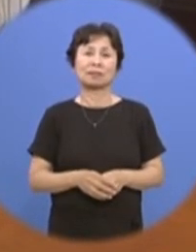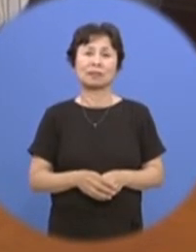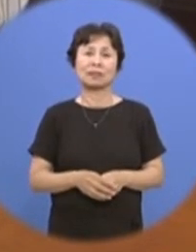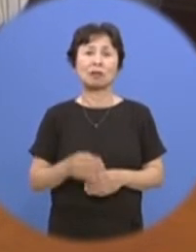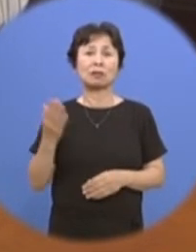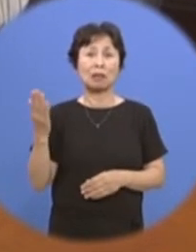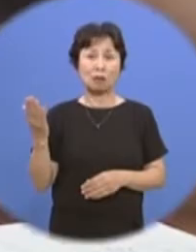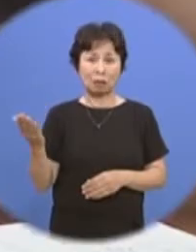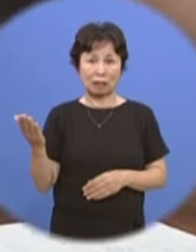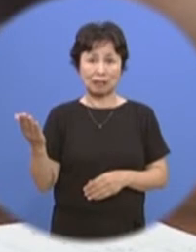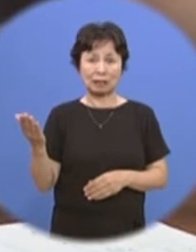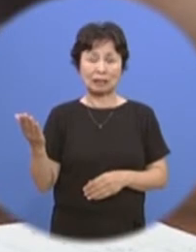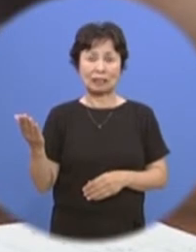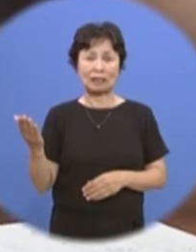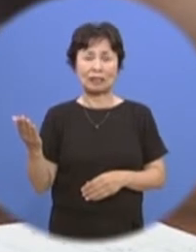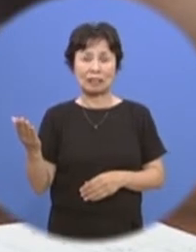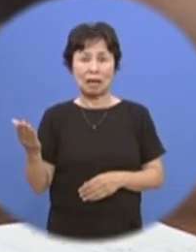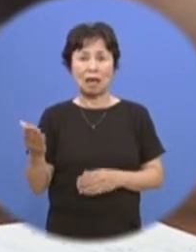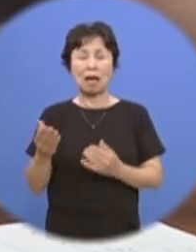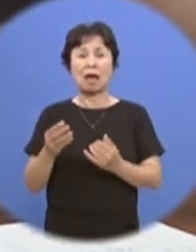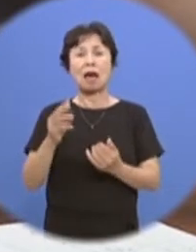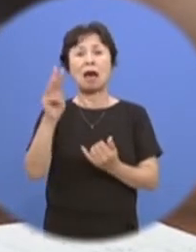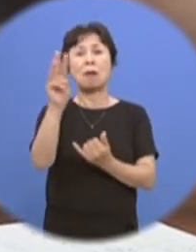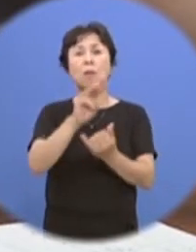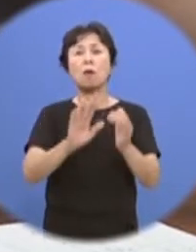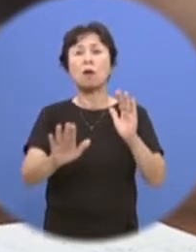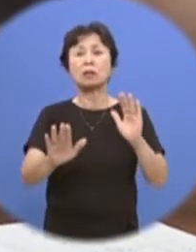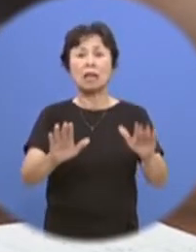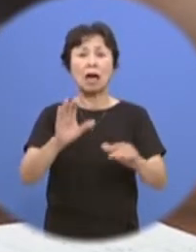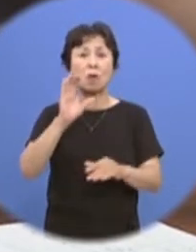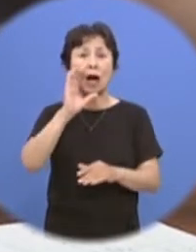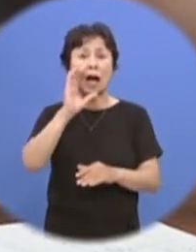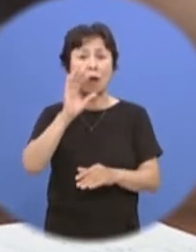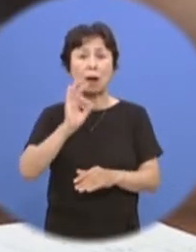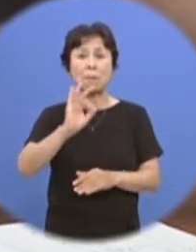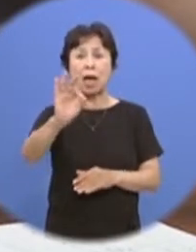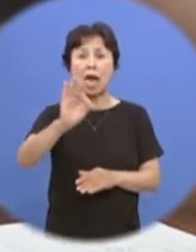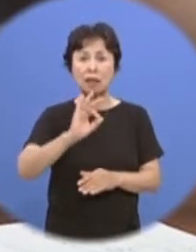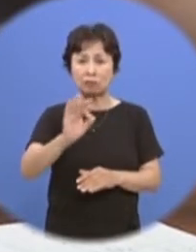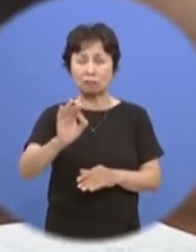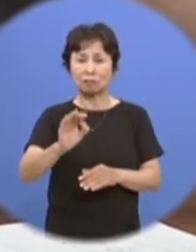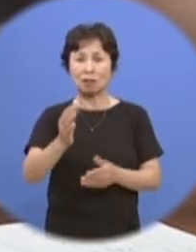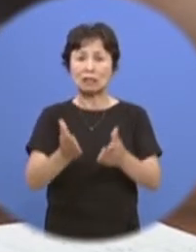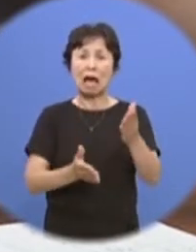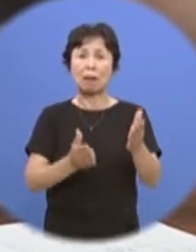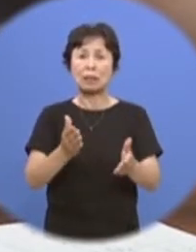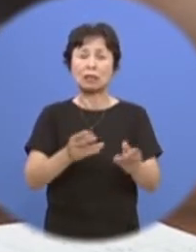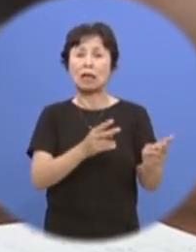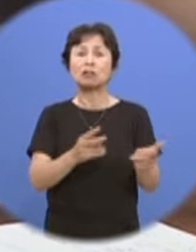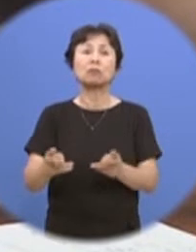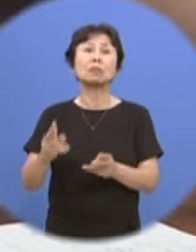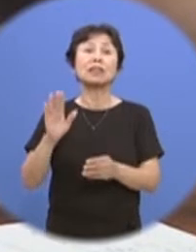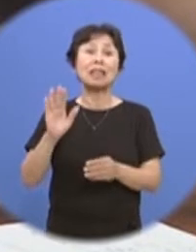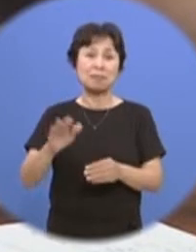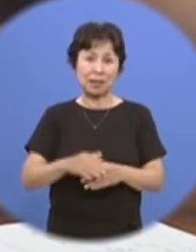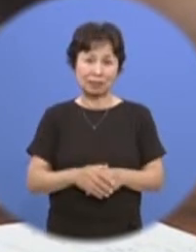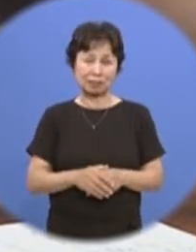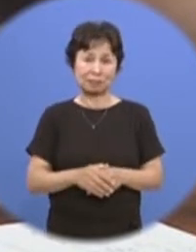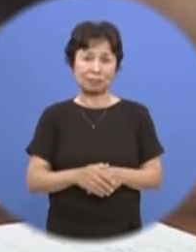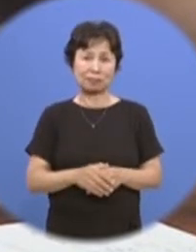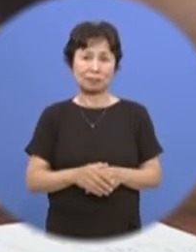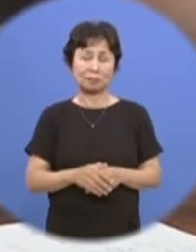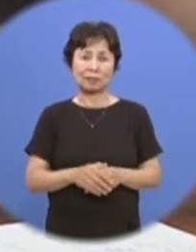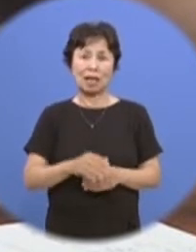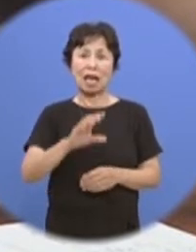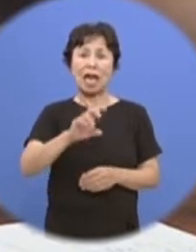形でですね、 はい、 防災和歌山メール配信サービスなんていうのね、はい、用意してるんですね。 メールで、 はいはい、だからエリア